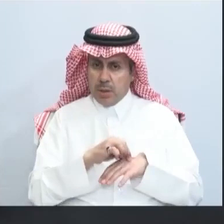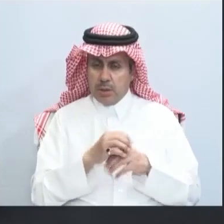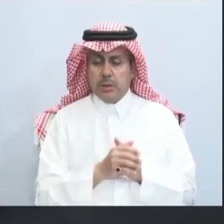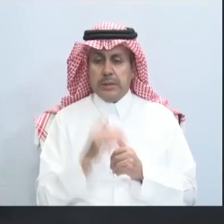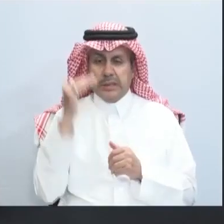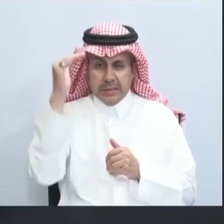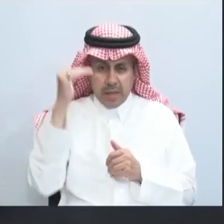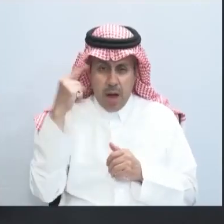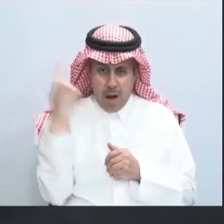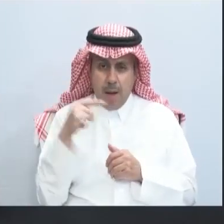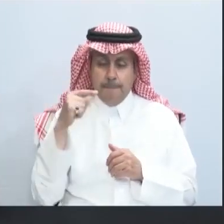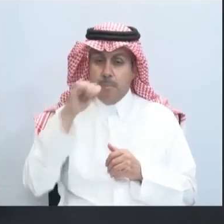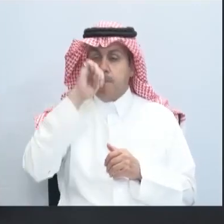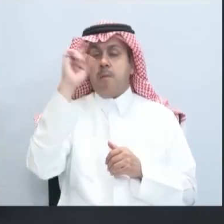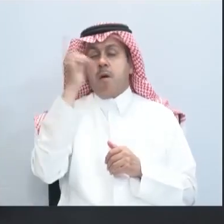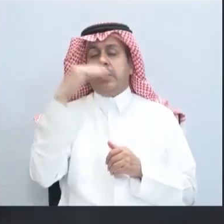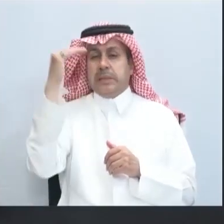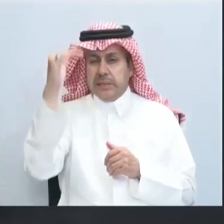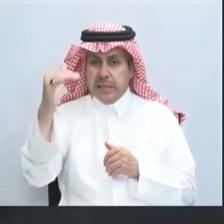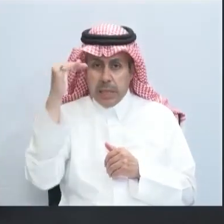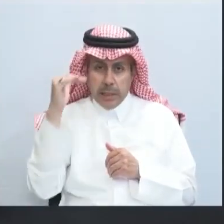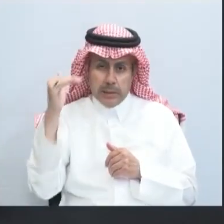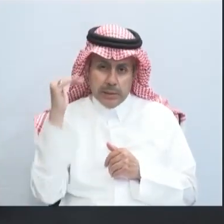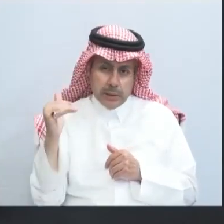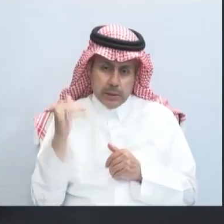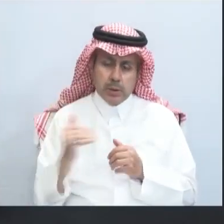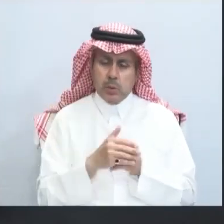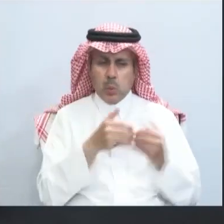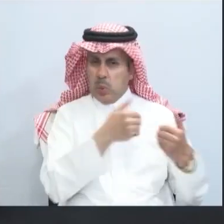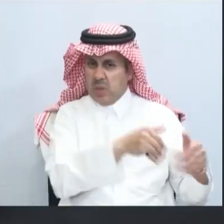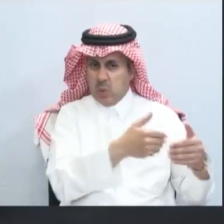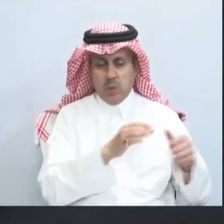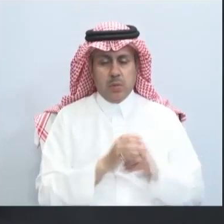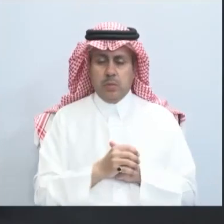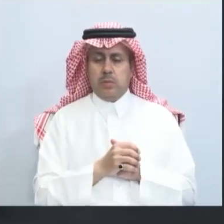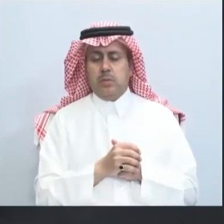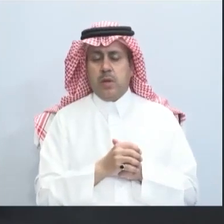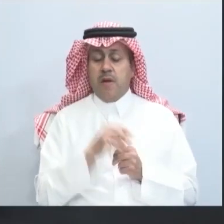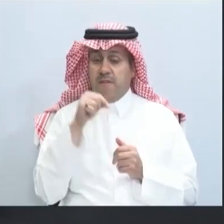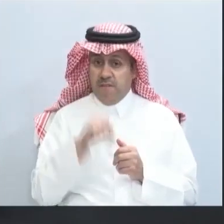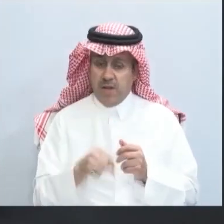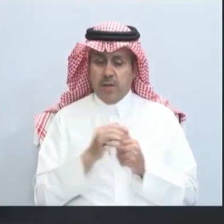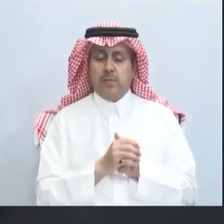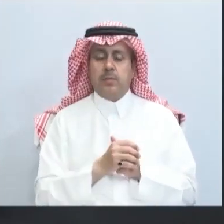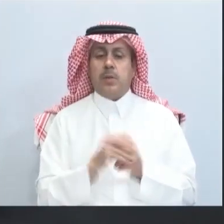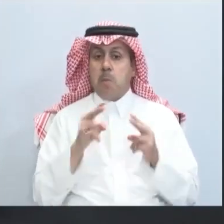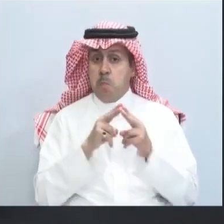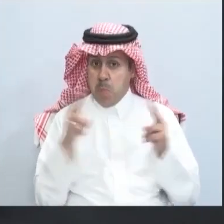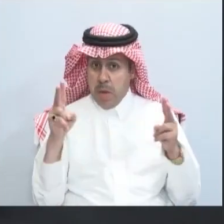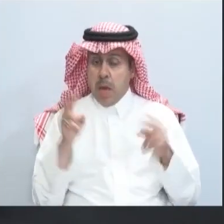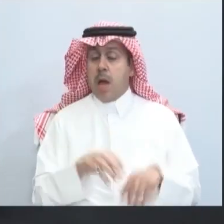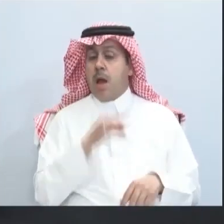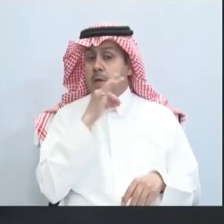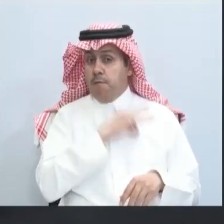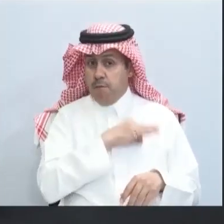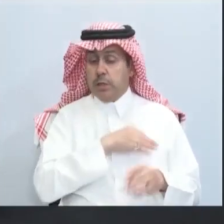التدريج يجتنبون الخمر ويتركونه ففيه كذلك بيان للحكمه